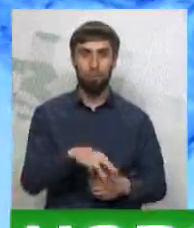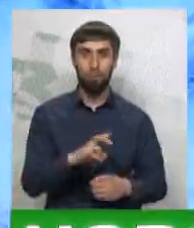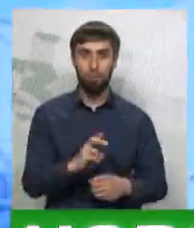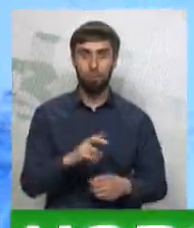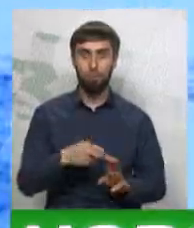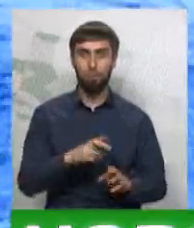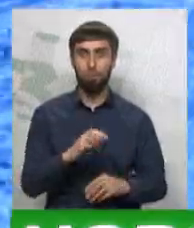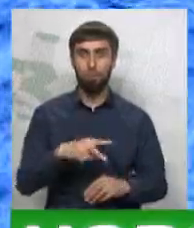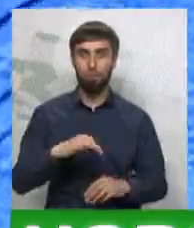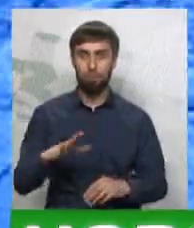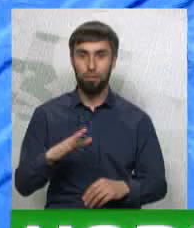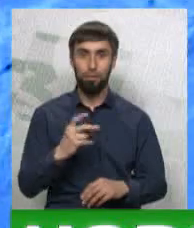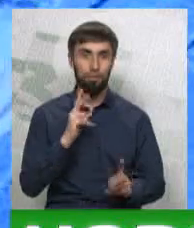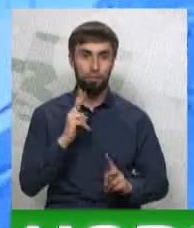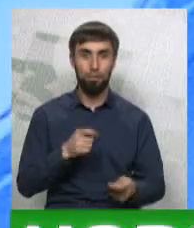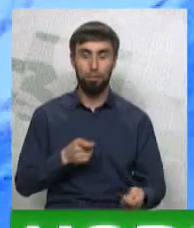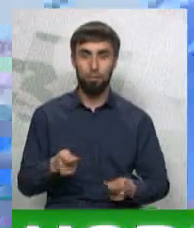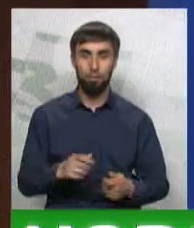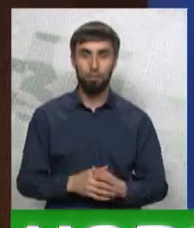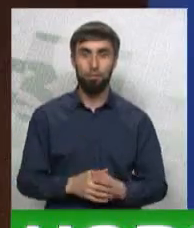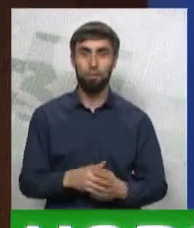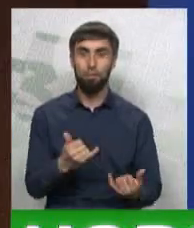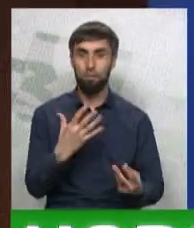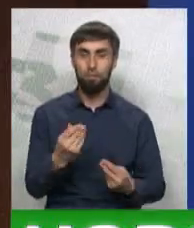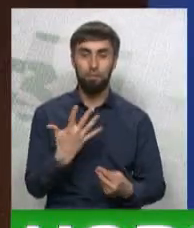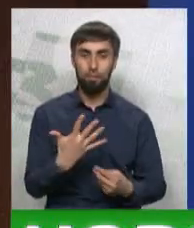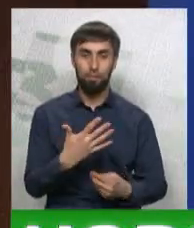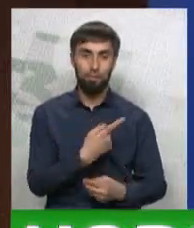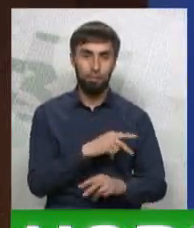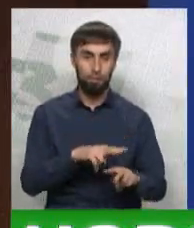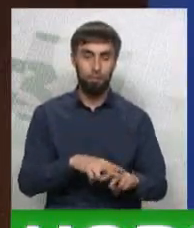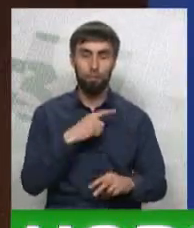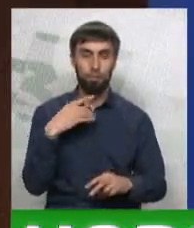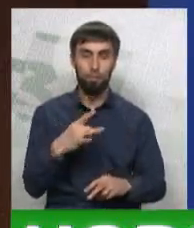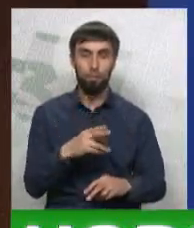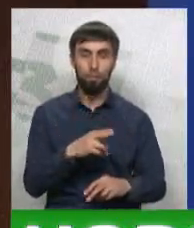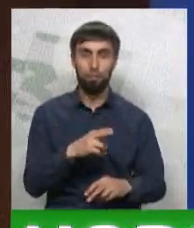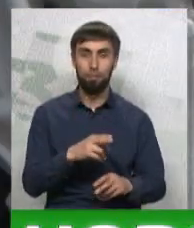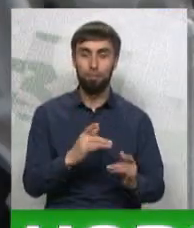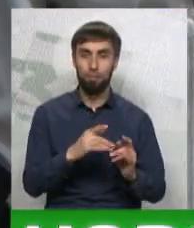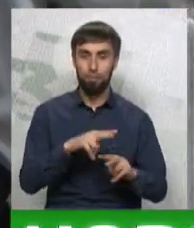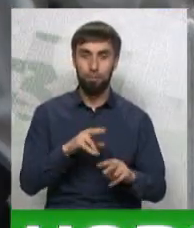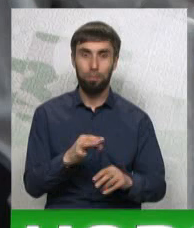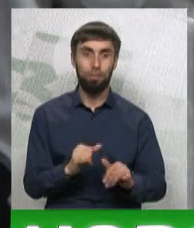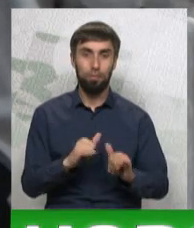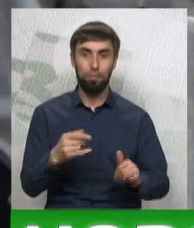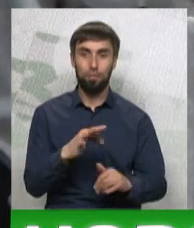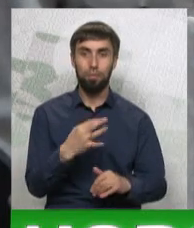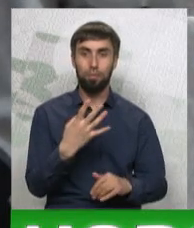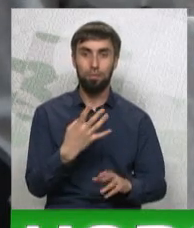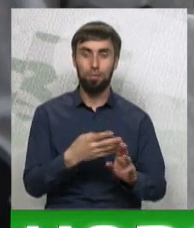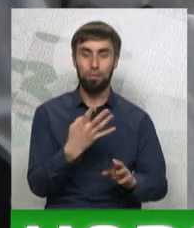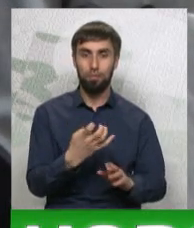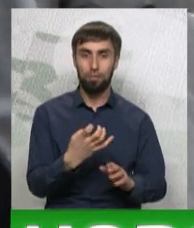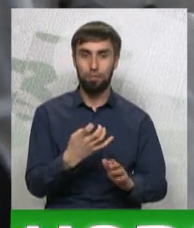Магомед Башир-Балаев на совещании в правительстве. Сегодня в 5 медорганизациях региона коечный фонд будет увеличен до 465